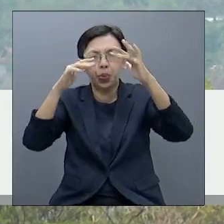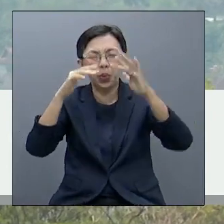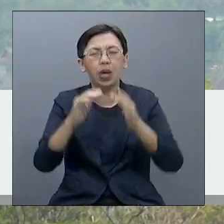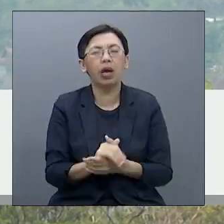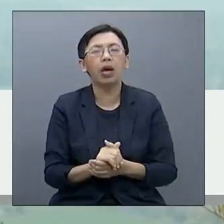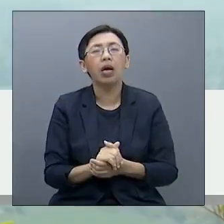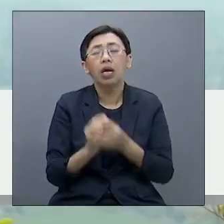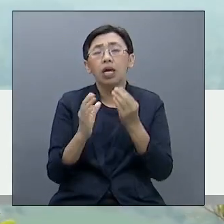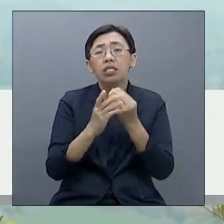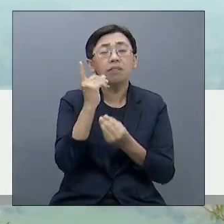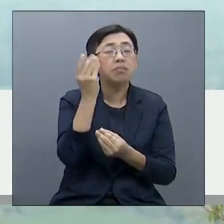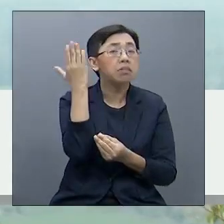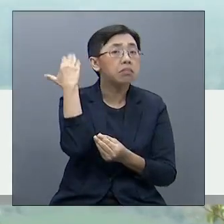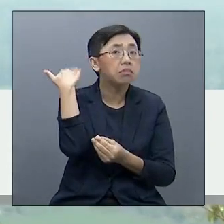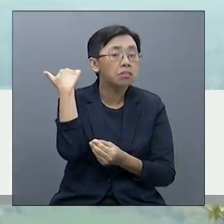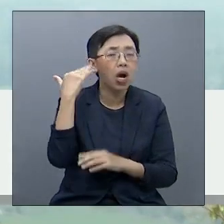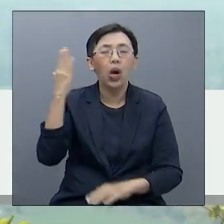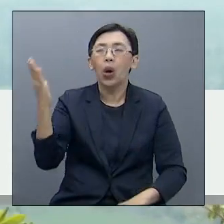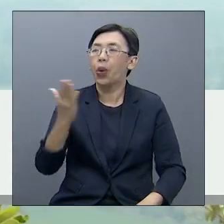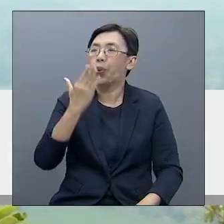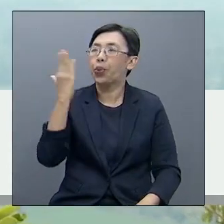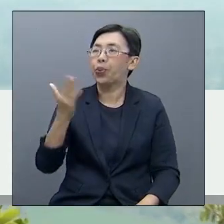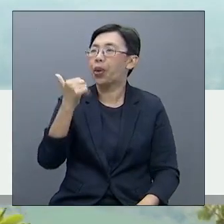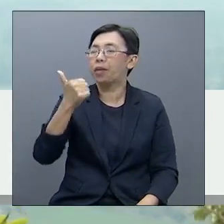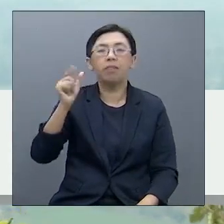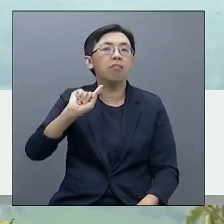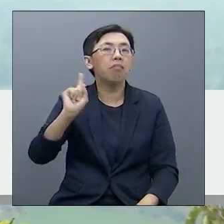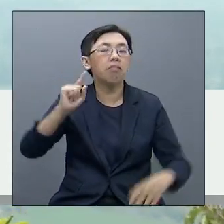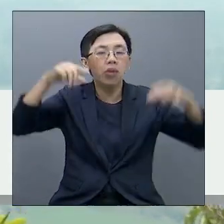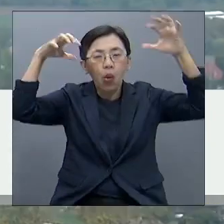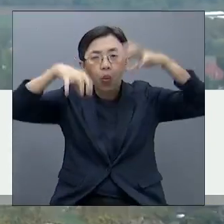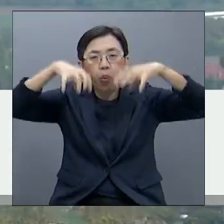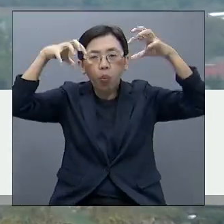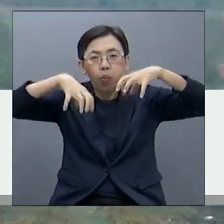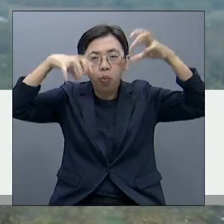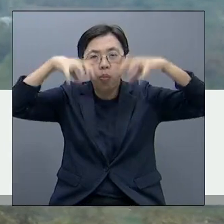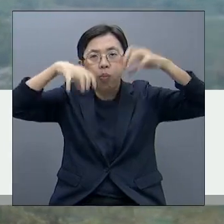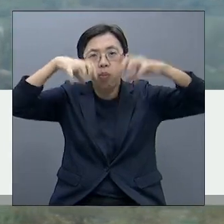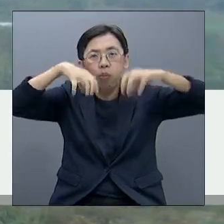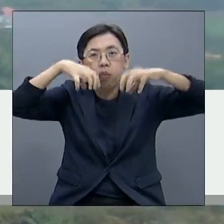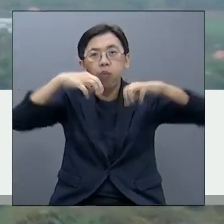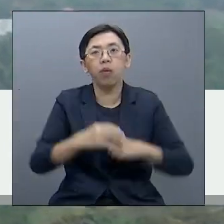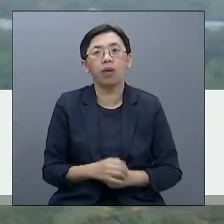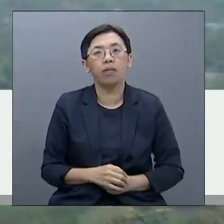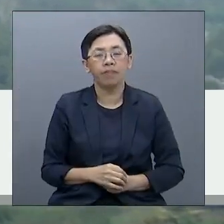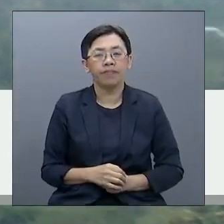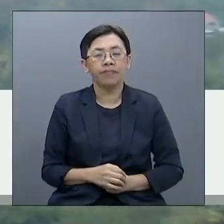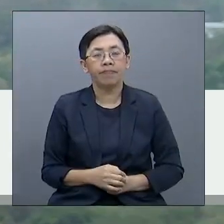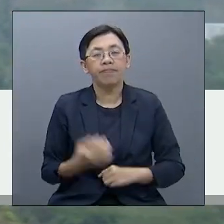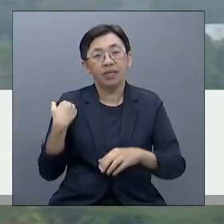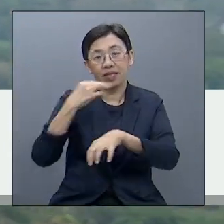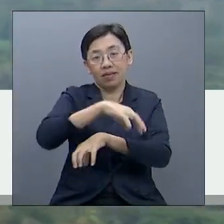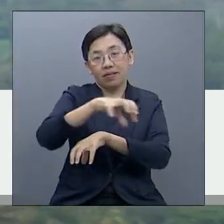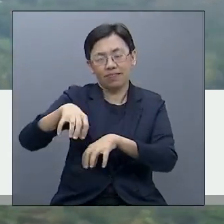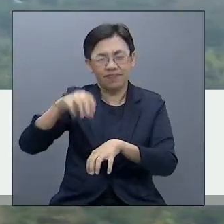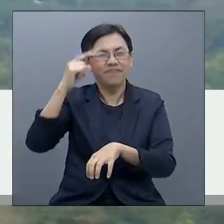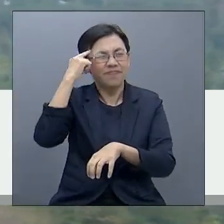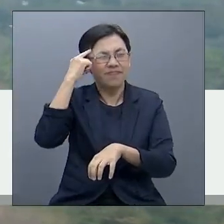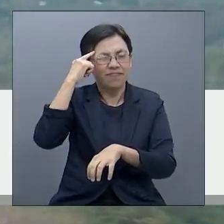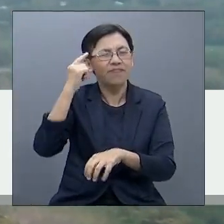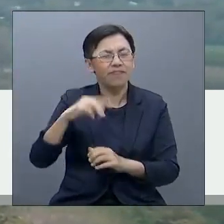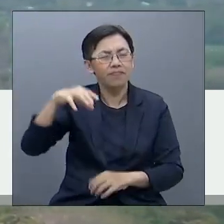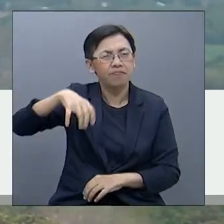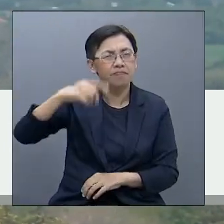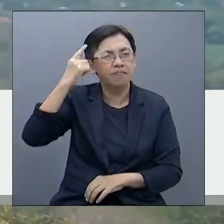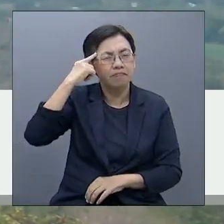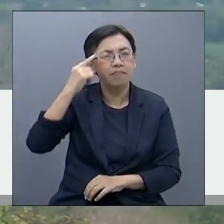มาซึ่งคุณภาพอากาศดีขึ้นจากฝนที่ตกลงมามีการคาดการณ์จากหลายหน่วยงานว่าอีก2วันข้างหน้า